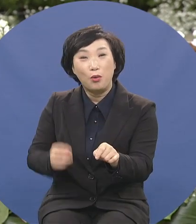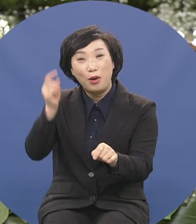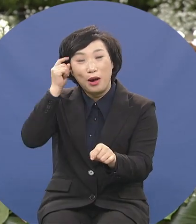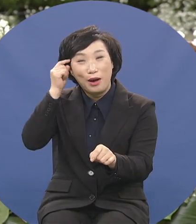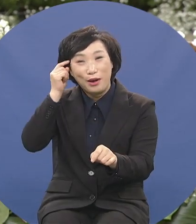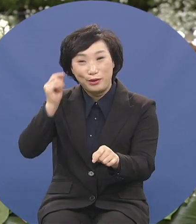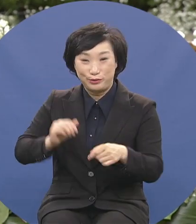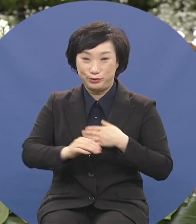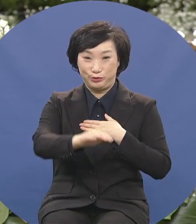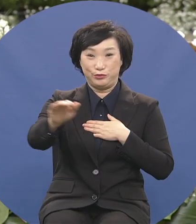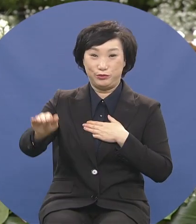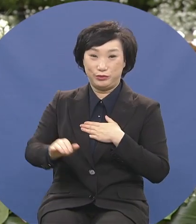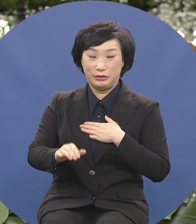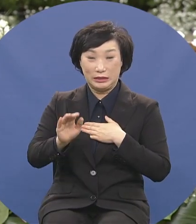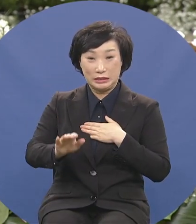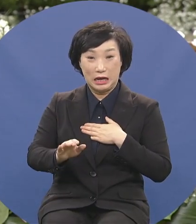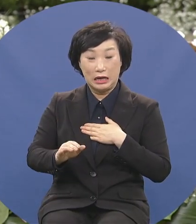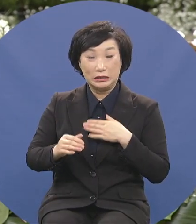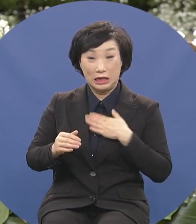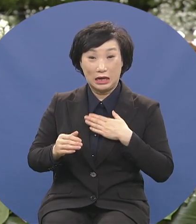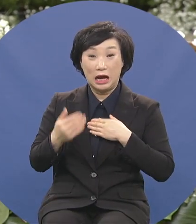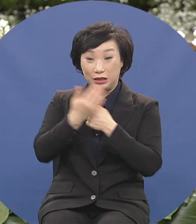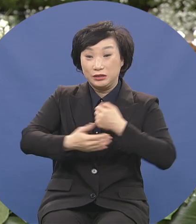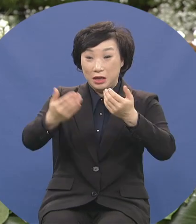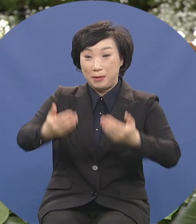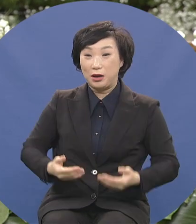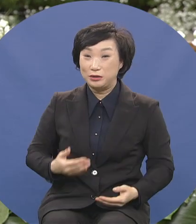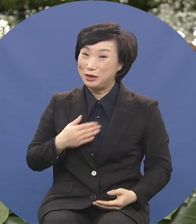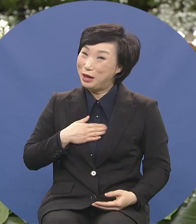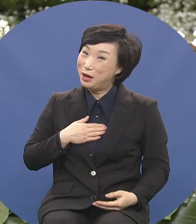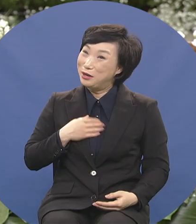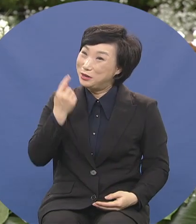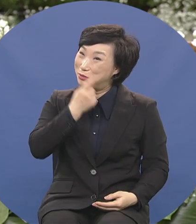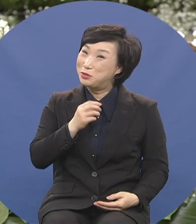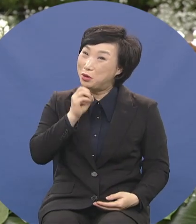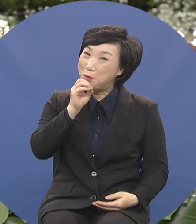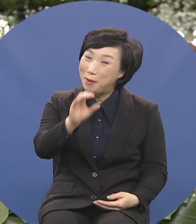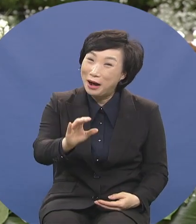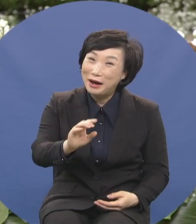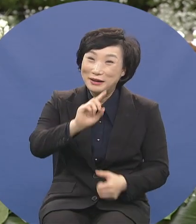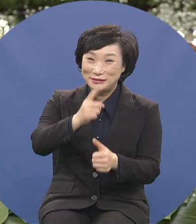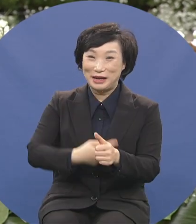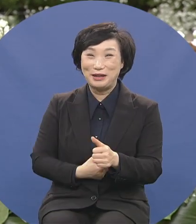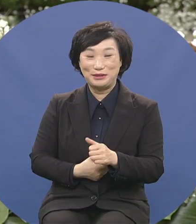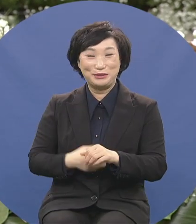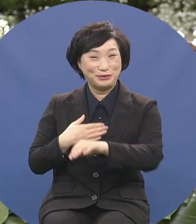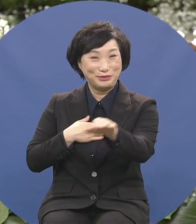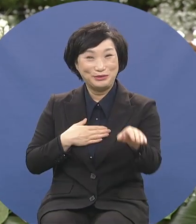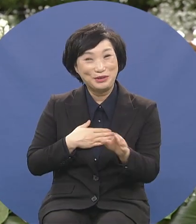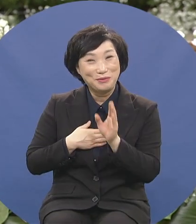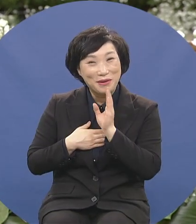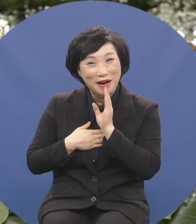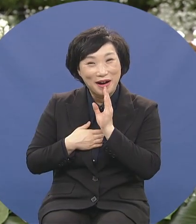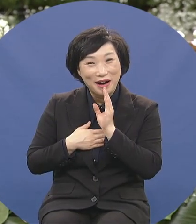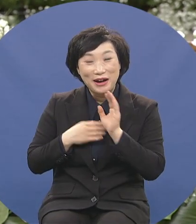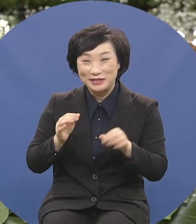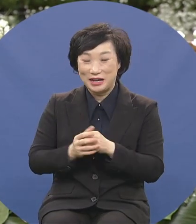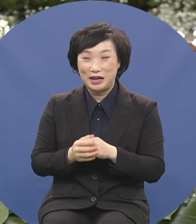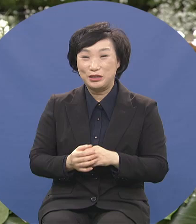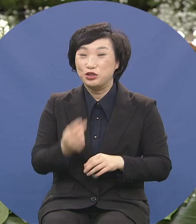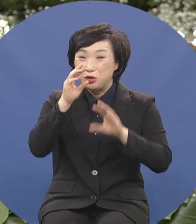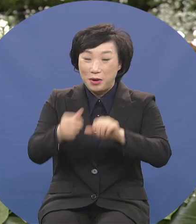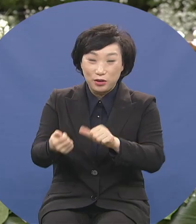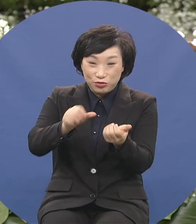이만큼 우리는 받은 은혜를 내 입으로 토설하자면 안 될 만큼, 숨질